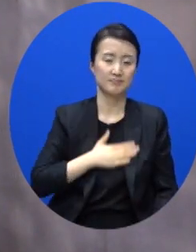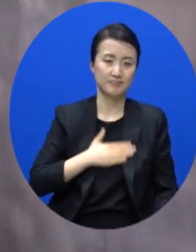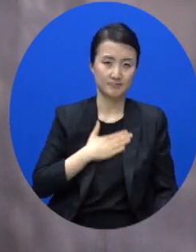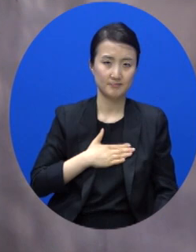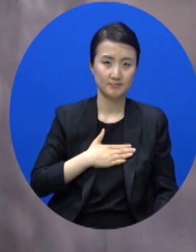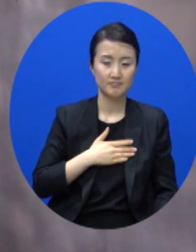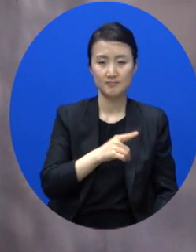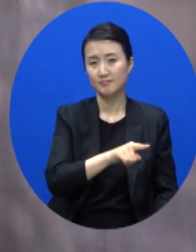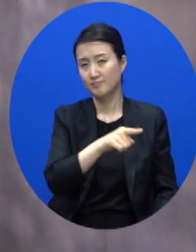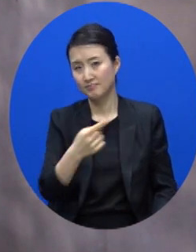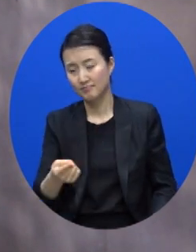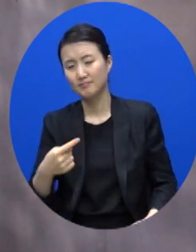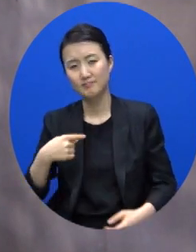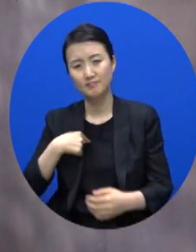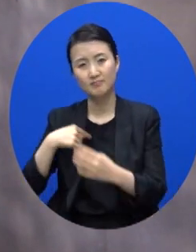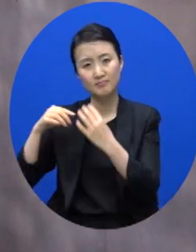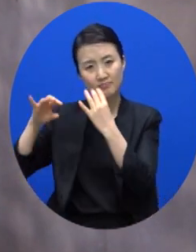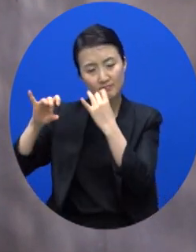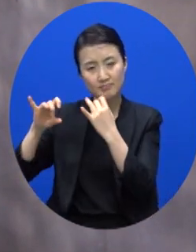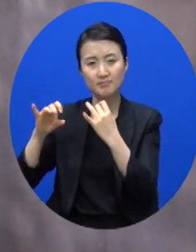대금 연주를 배우기 위해서